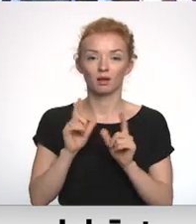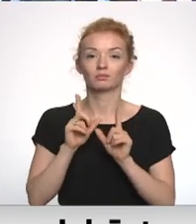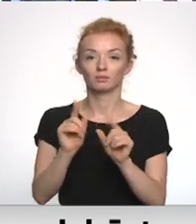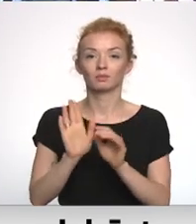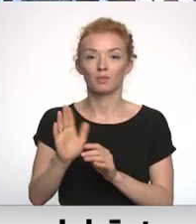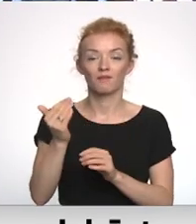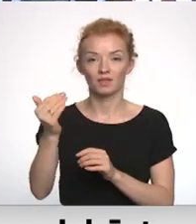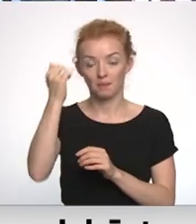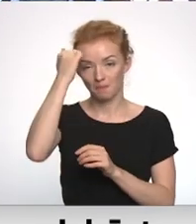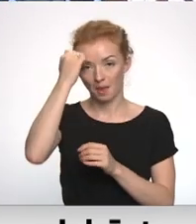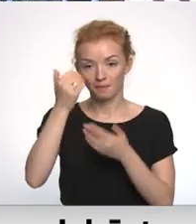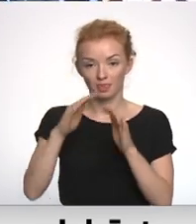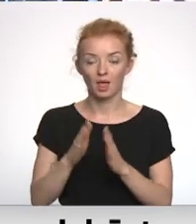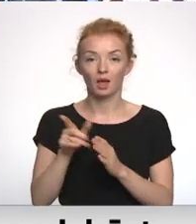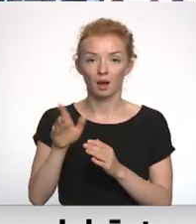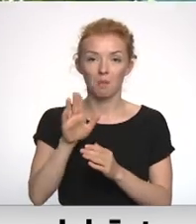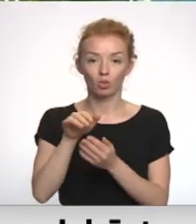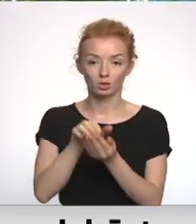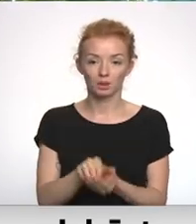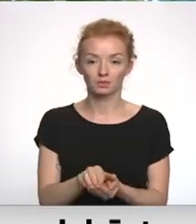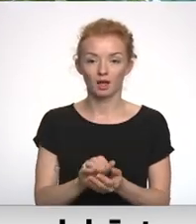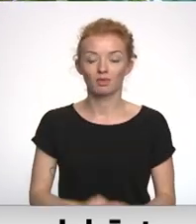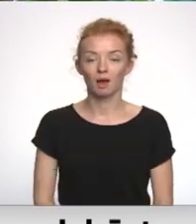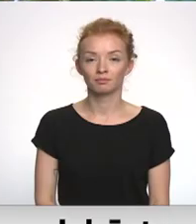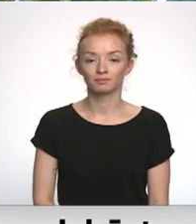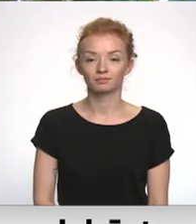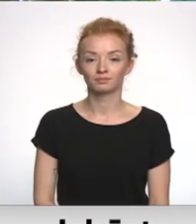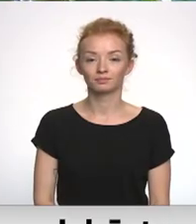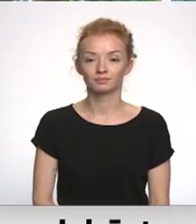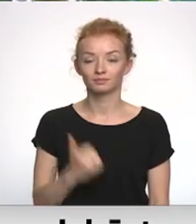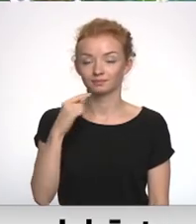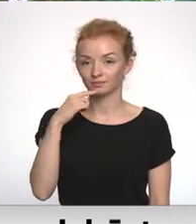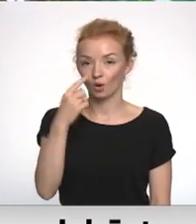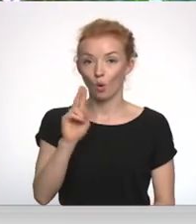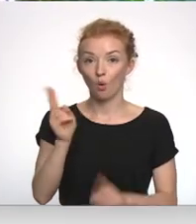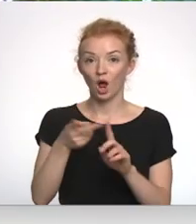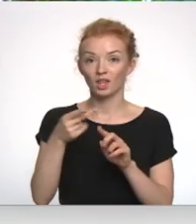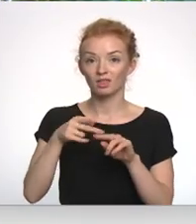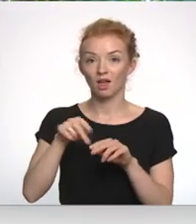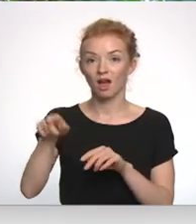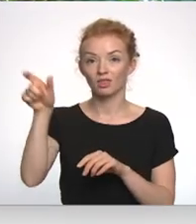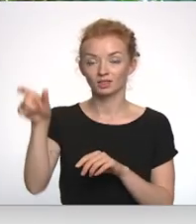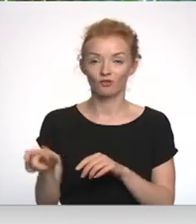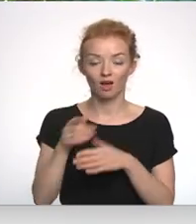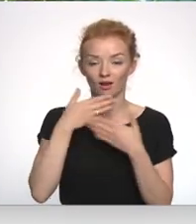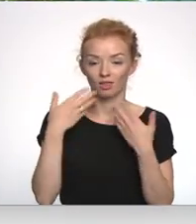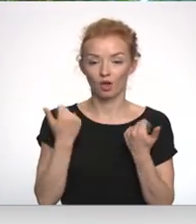viņa pieminekļa Baldonas kapsētā. Nu, otra tāda nav. Es domāju, ka viņš